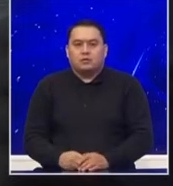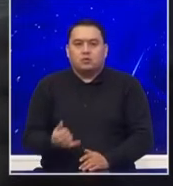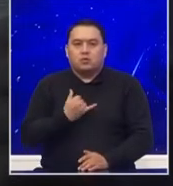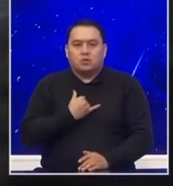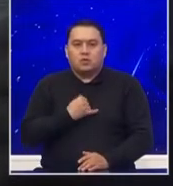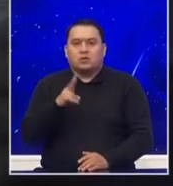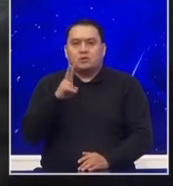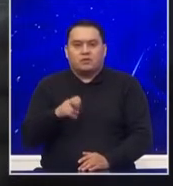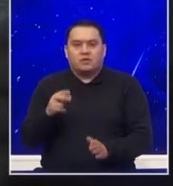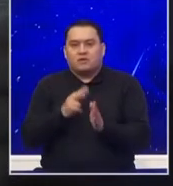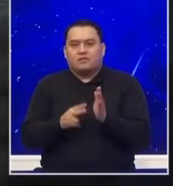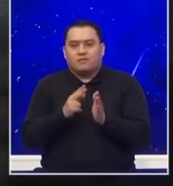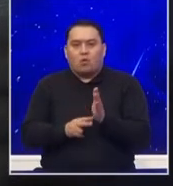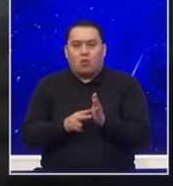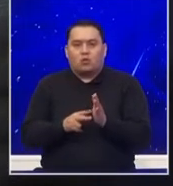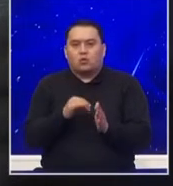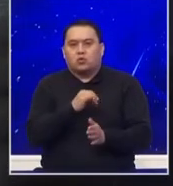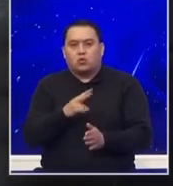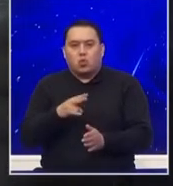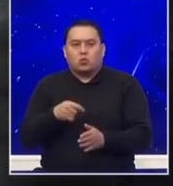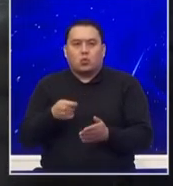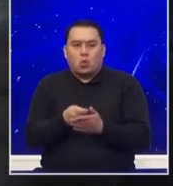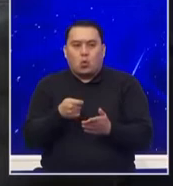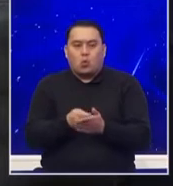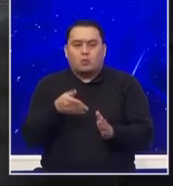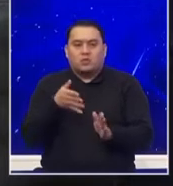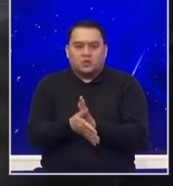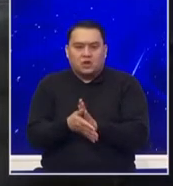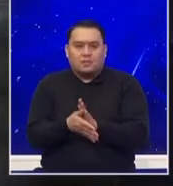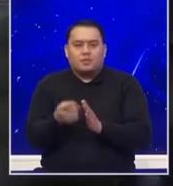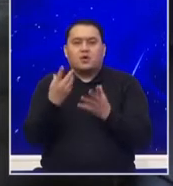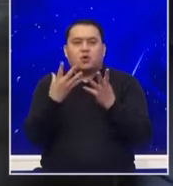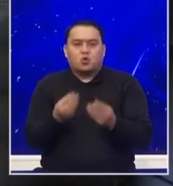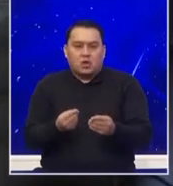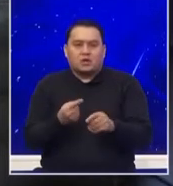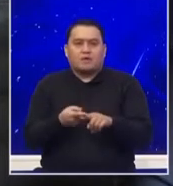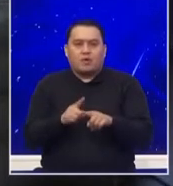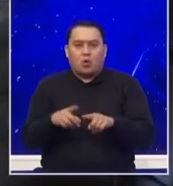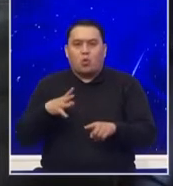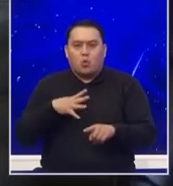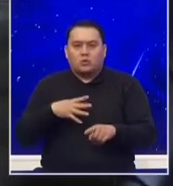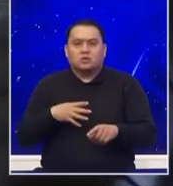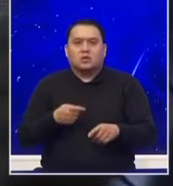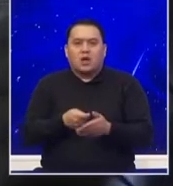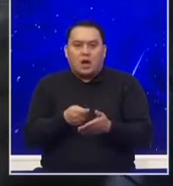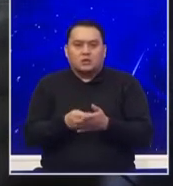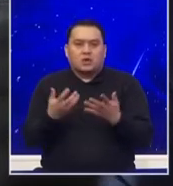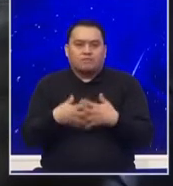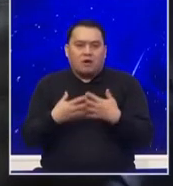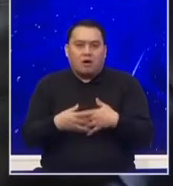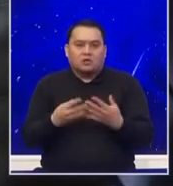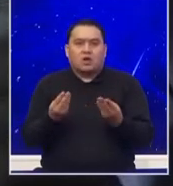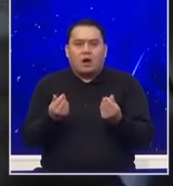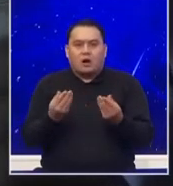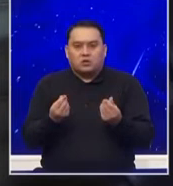уходит 280 тонн комбикорма. Бізге күніне 280 тонна азық қажет. Есептеңіздерші, қанша